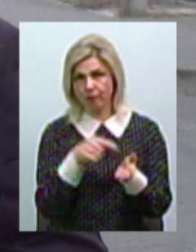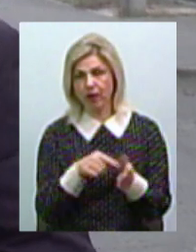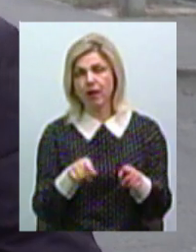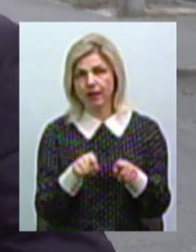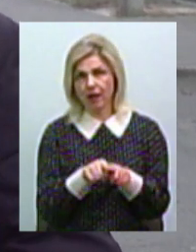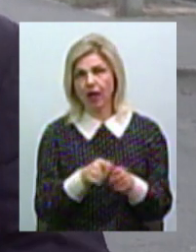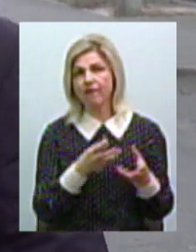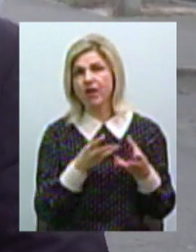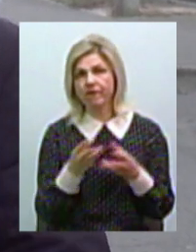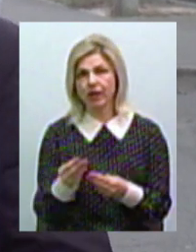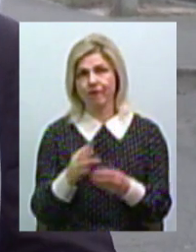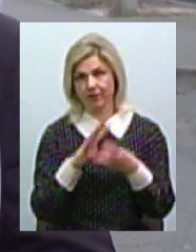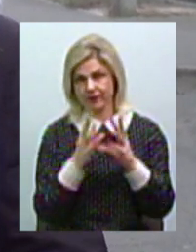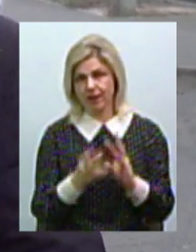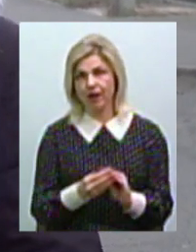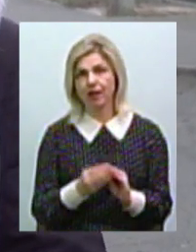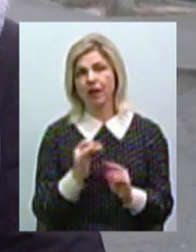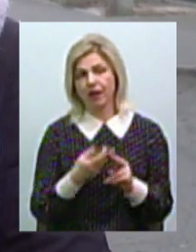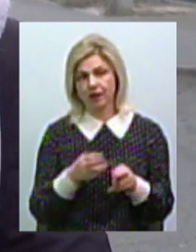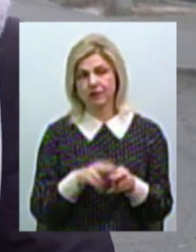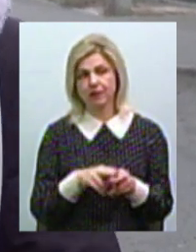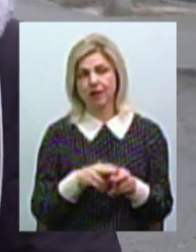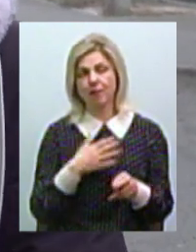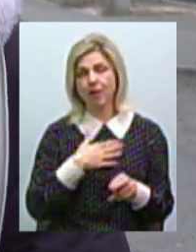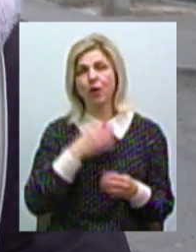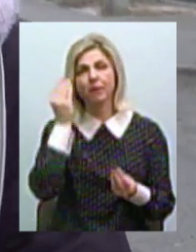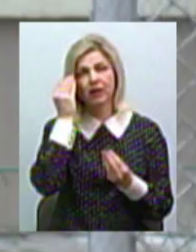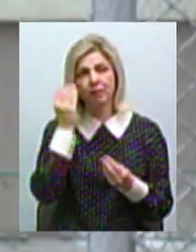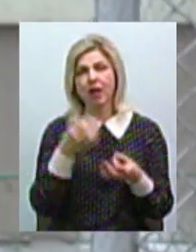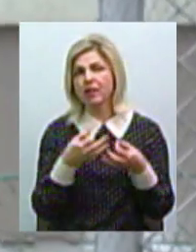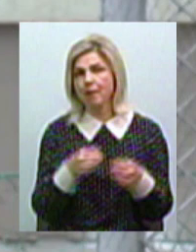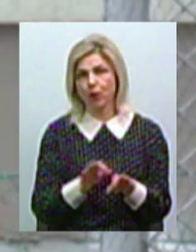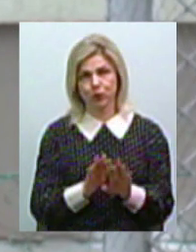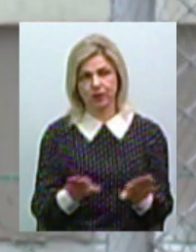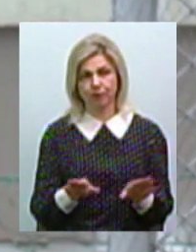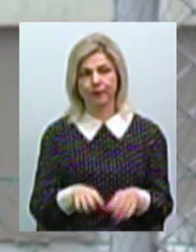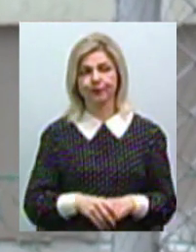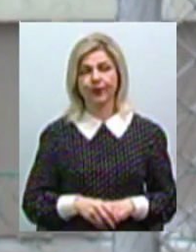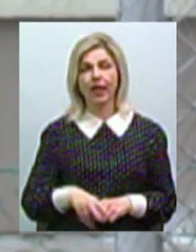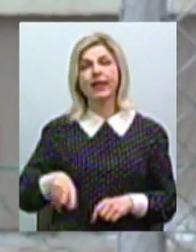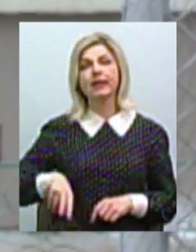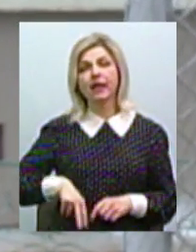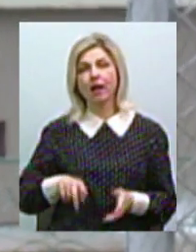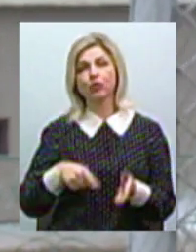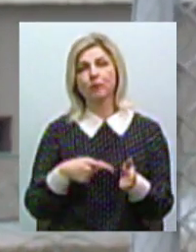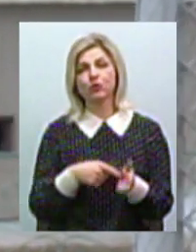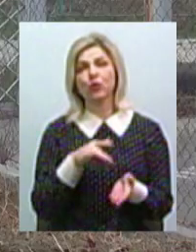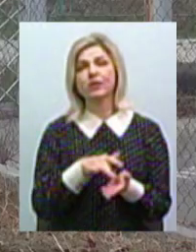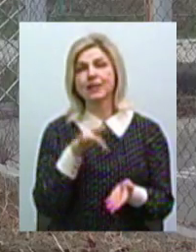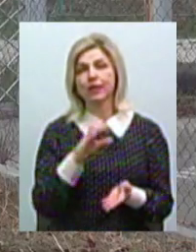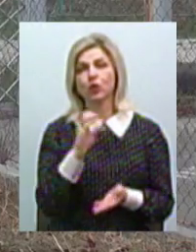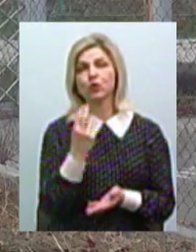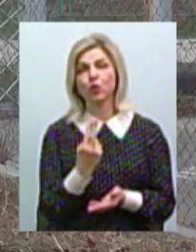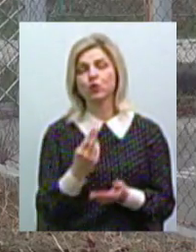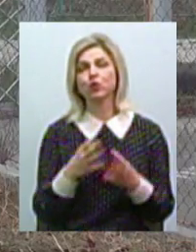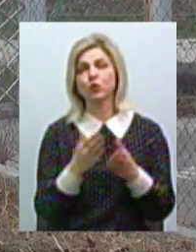такий вплив взагалі, і це, на мою думку, взагалі неприпустимо. Директорка Миколаївського міського центру соціальних служб для сім'ї,